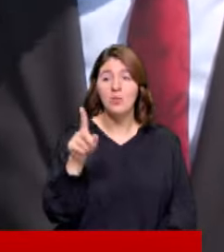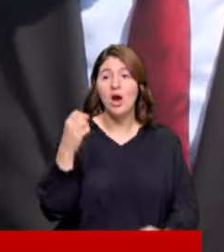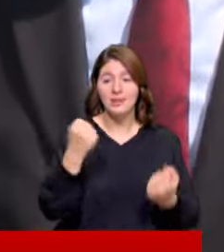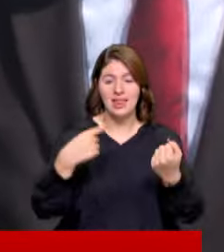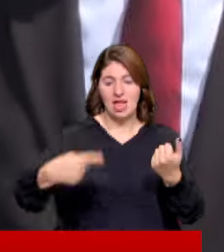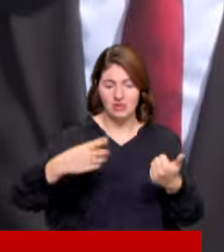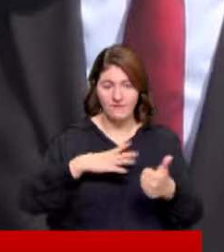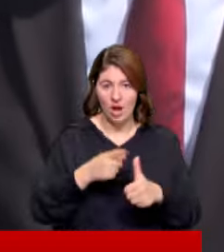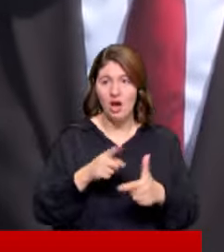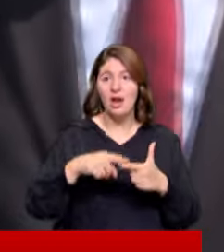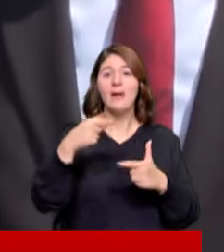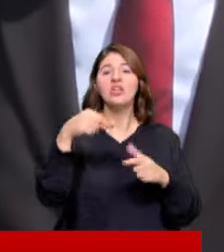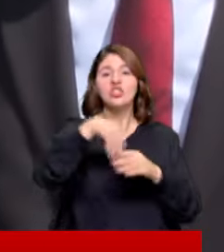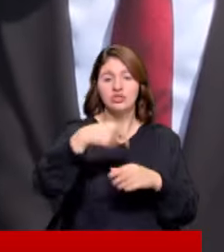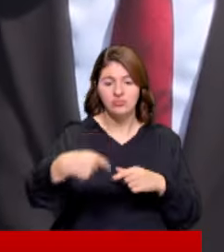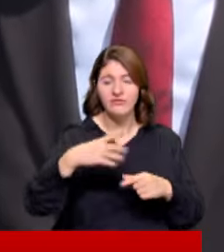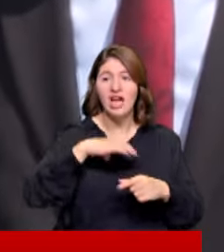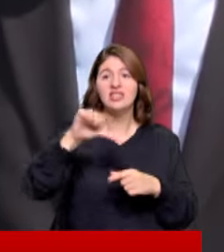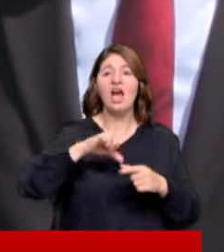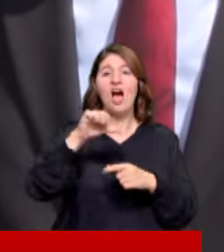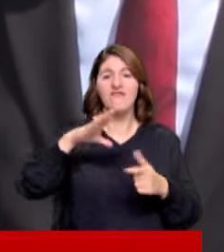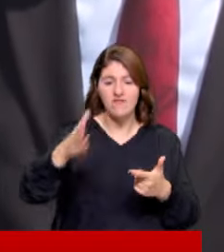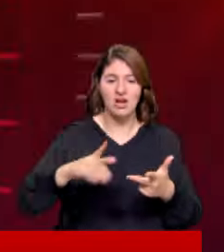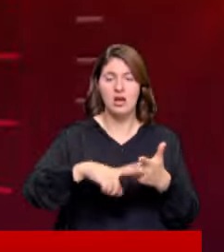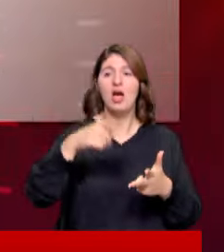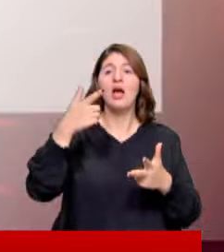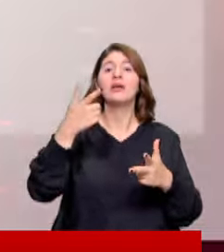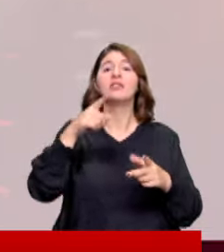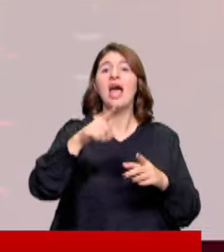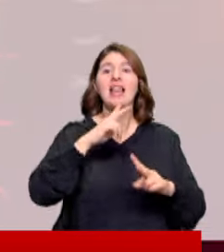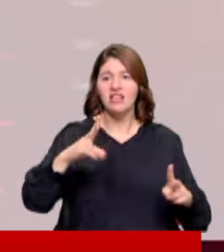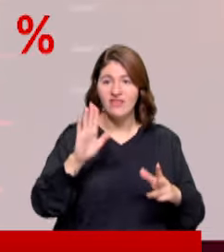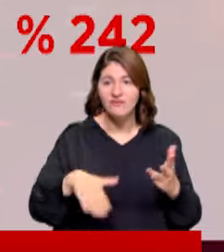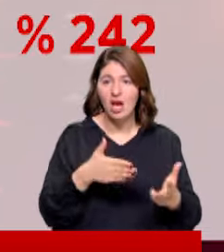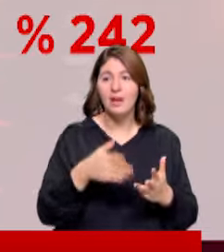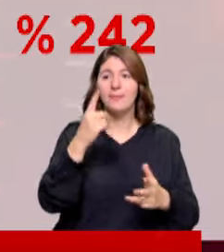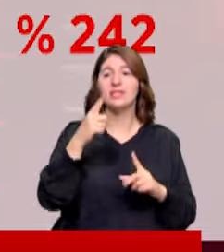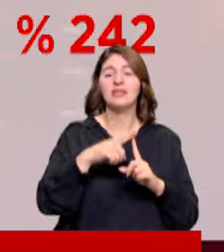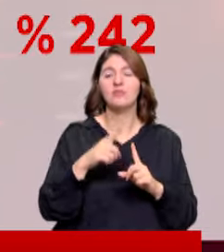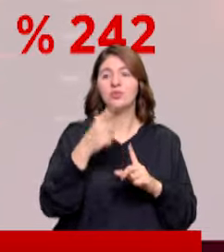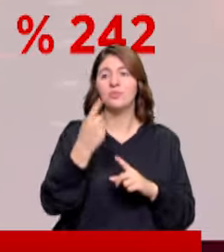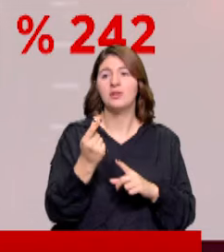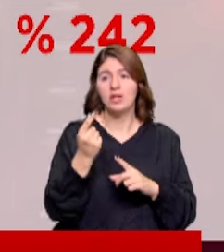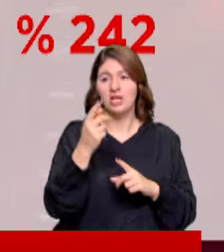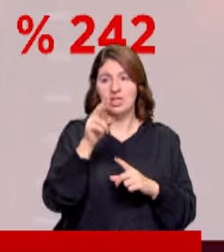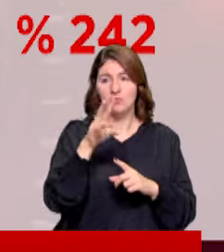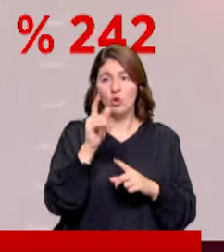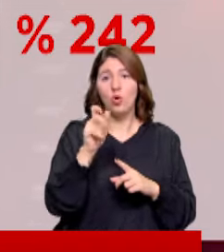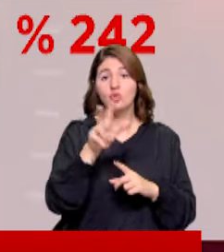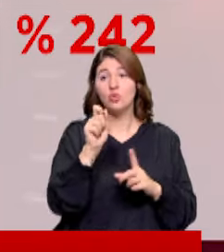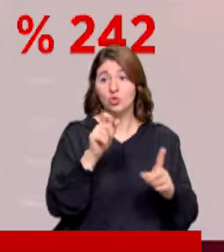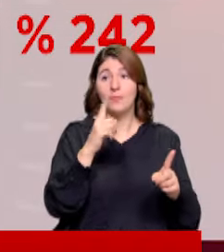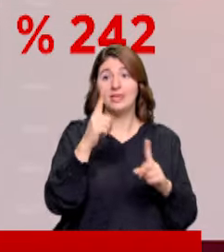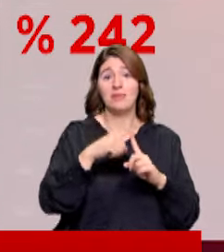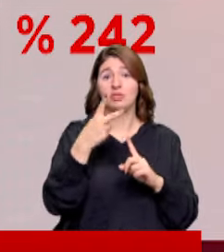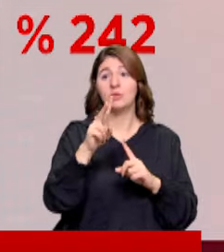arabaların lastiği var, balatası var, yağ filtresi var, aküsü var. 1 Temmuz 2023'te mazot 24 lira 30 kuruştu.